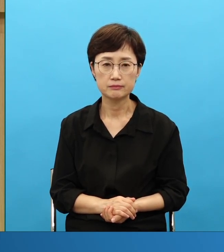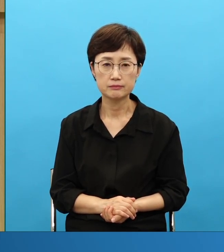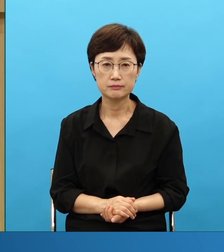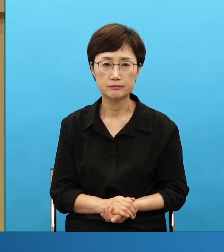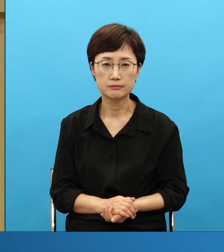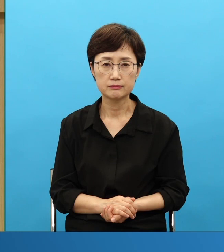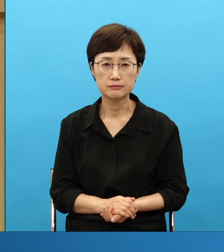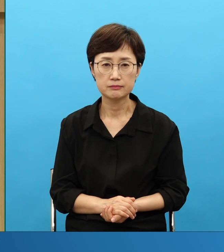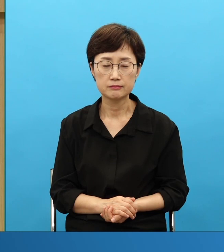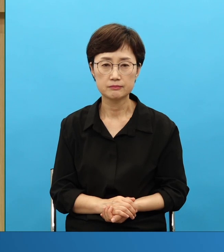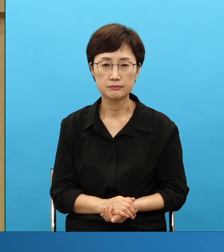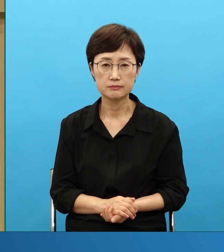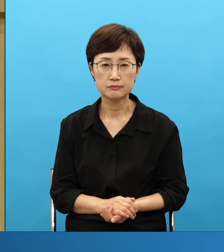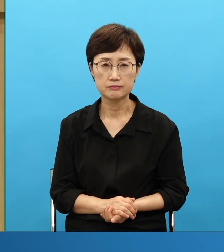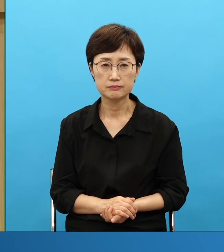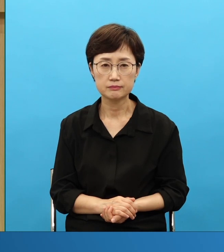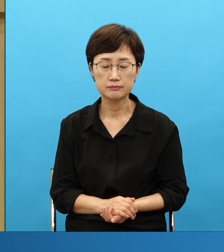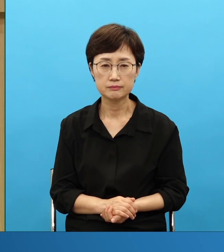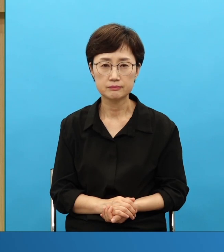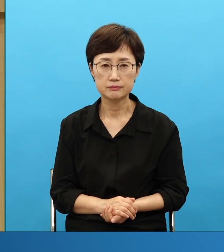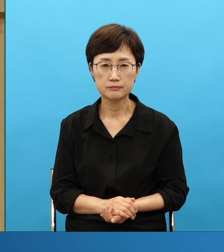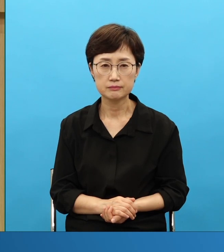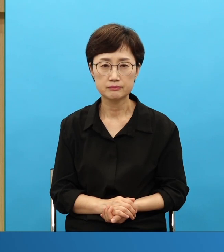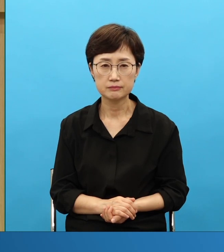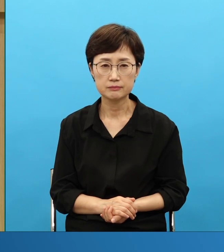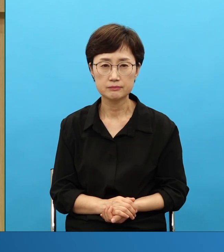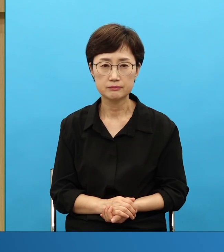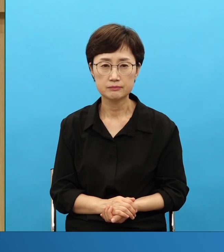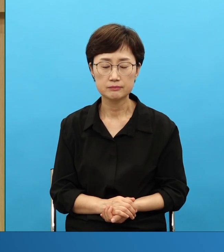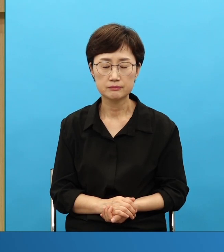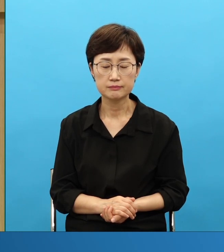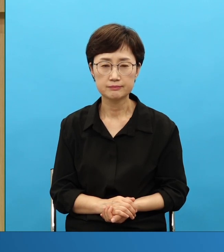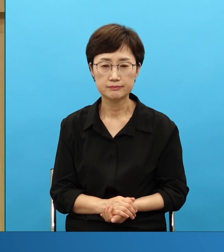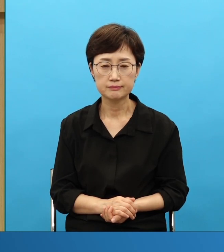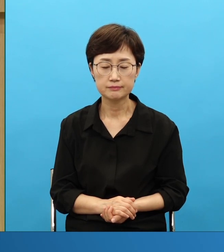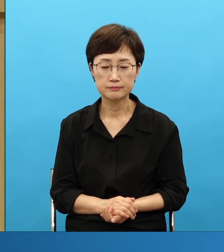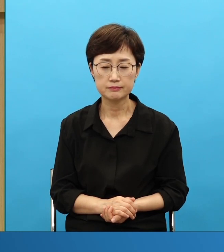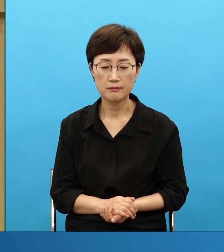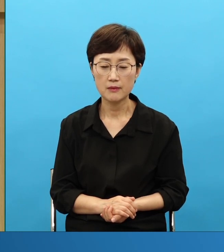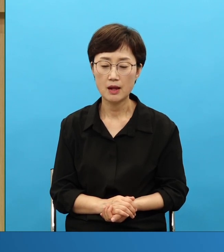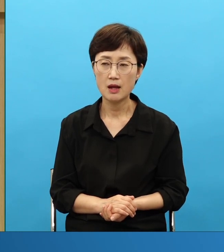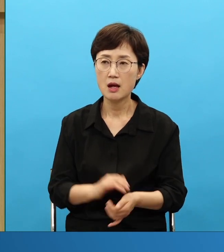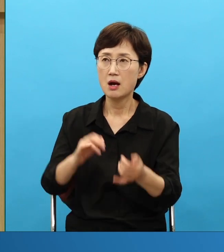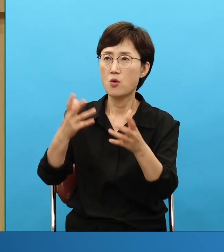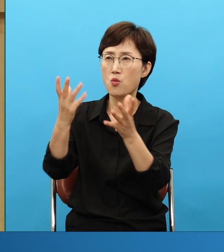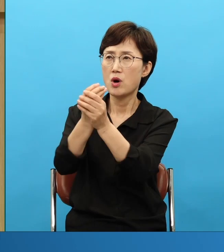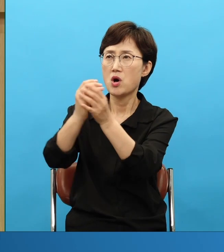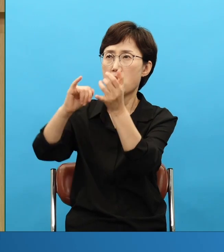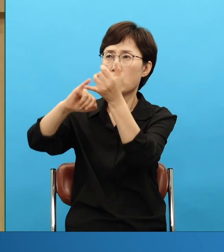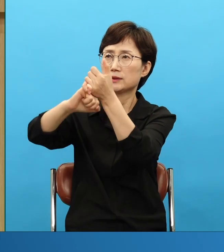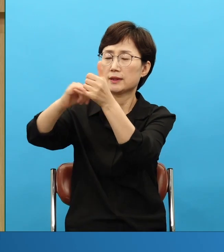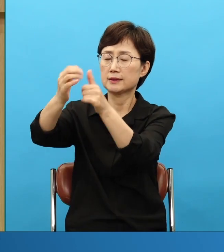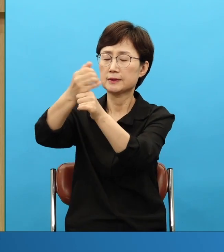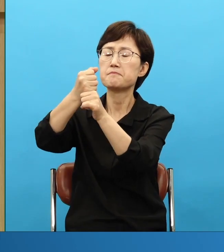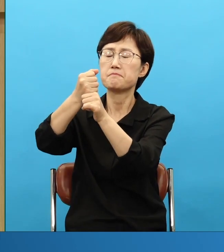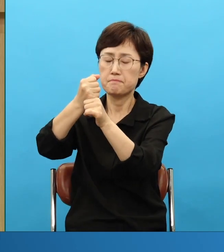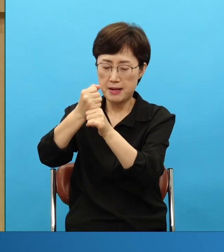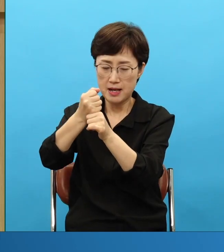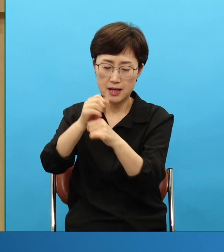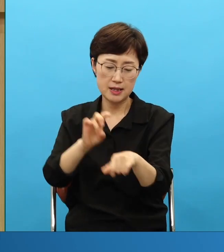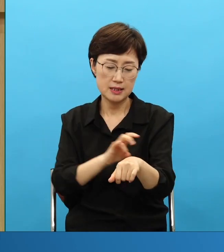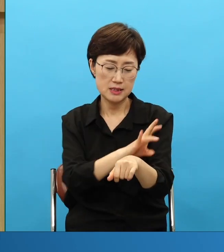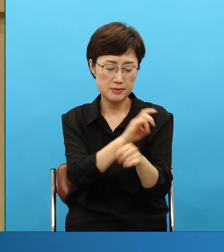through the ministry of salvation to leave behind eternal masterpiece. 하나님의 절대 언약을 붙잡고 24시를